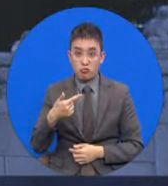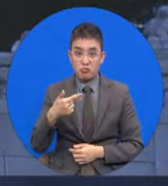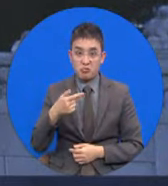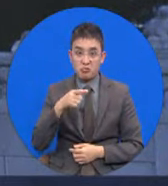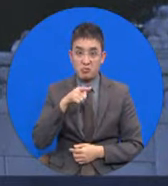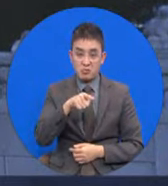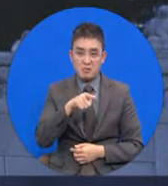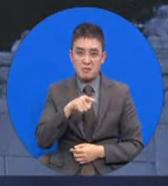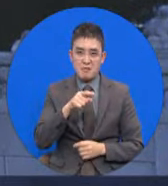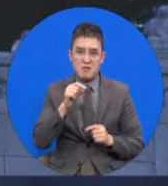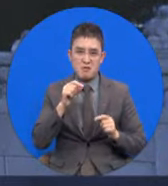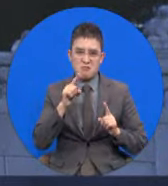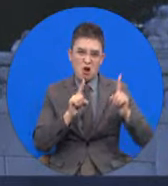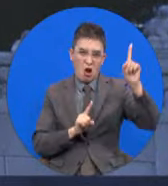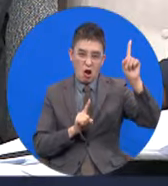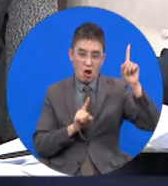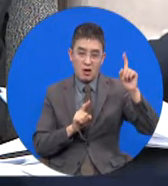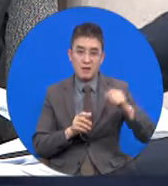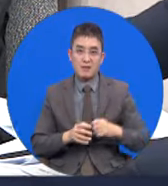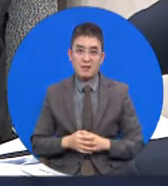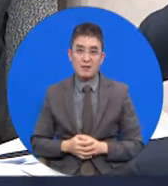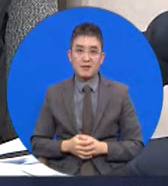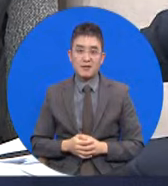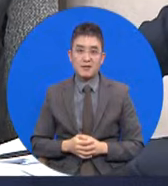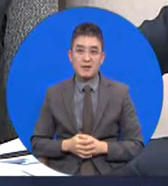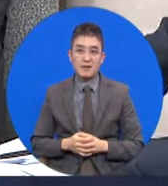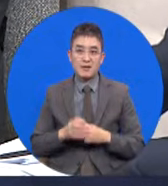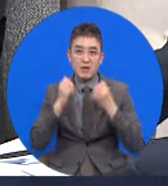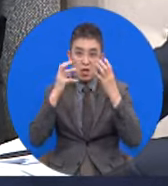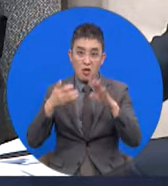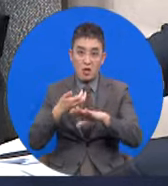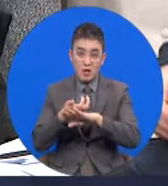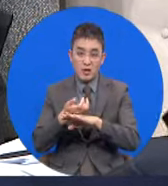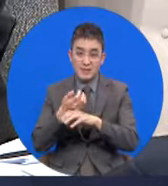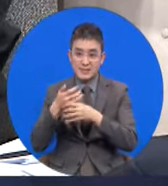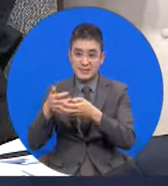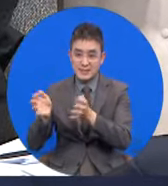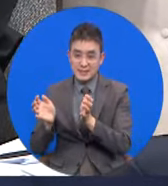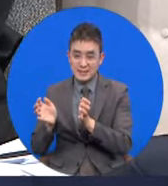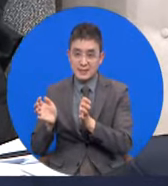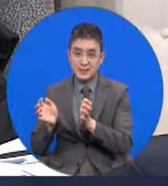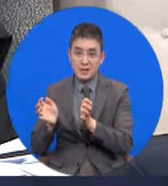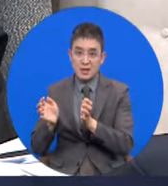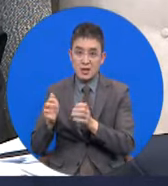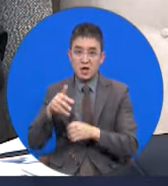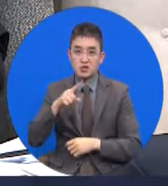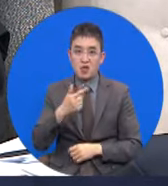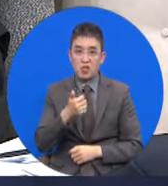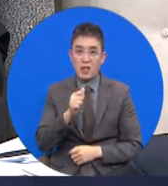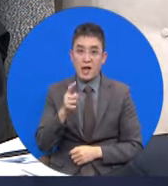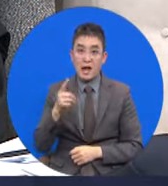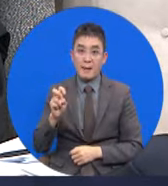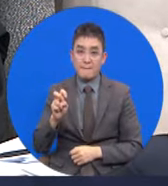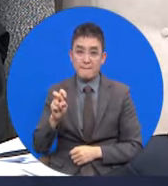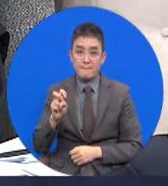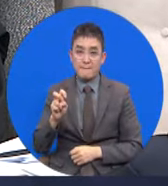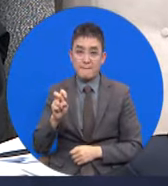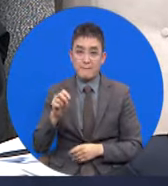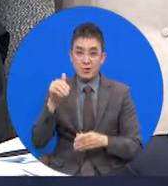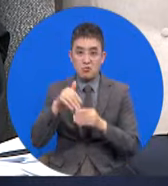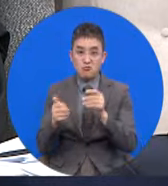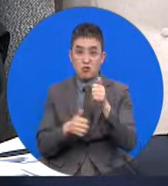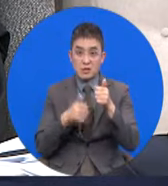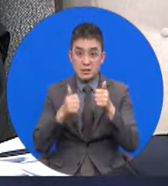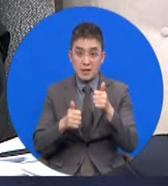우세하고 있다라는 얘기를 하고 있고요. 개혁신당 어제 뭐 천하람 선대위원장 발표로는